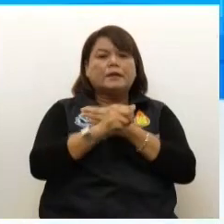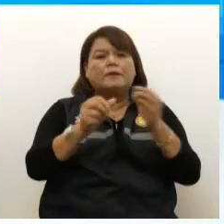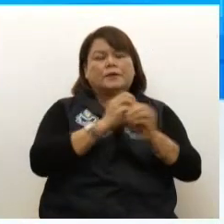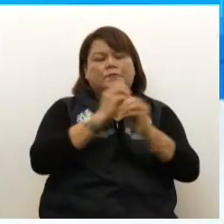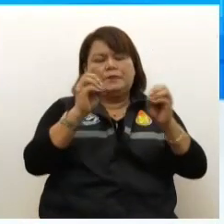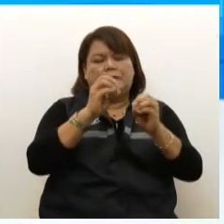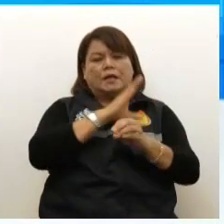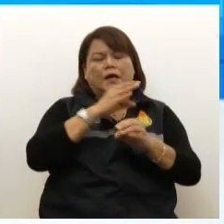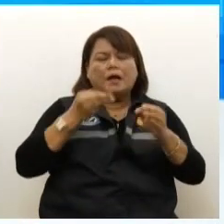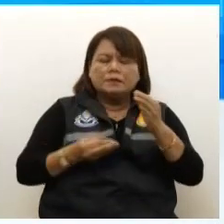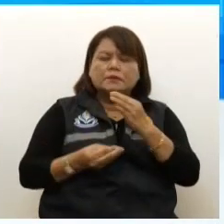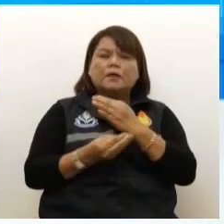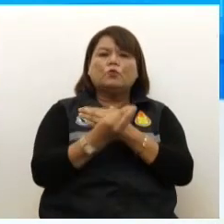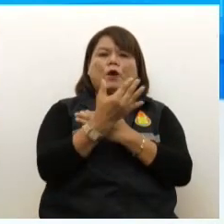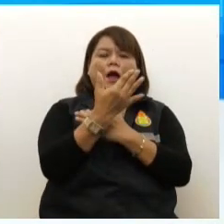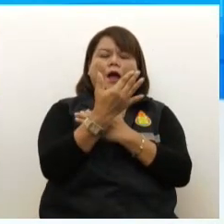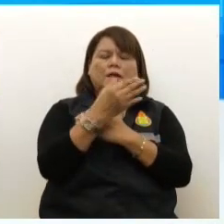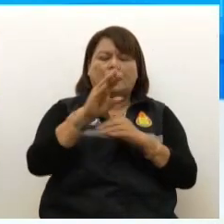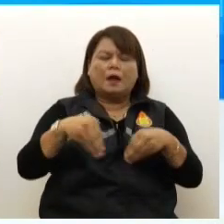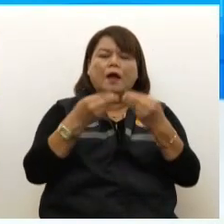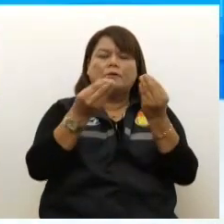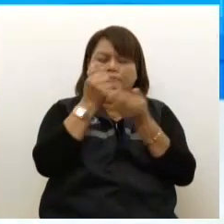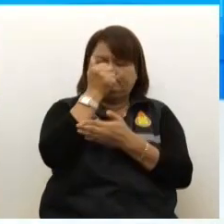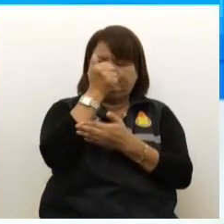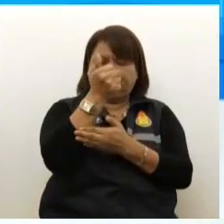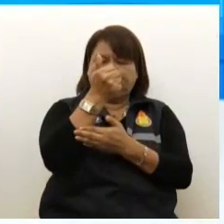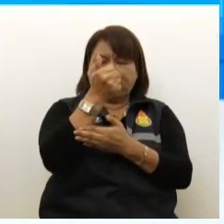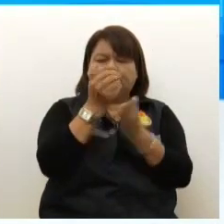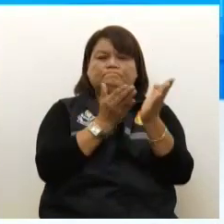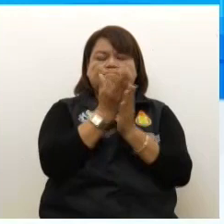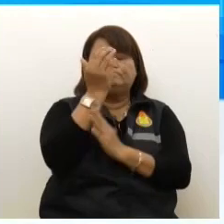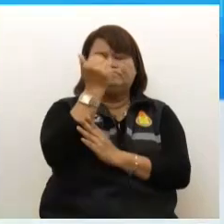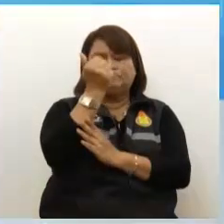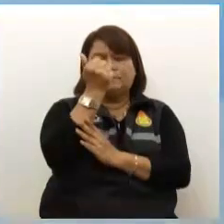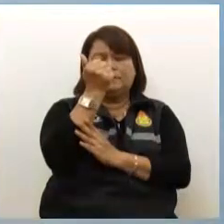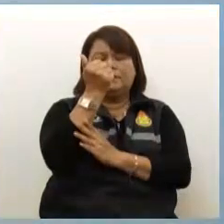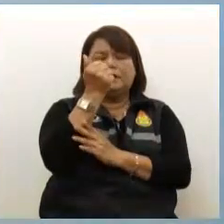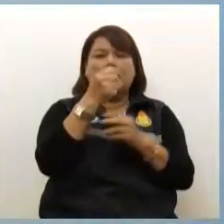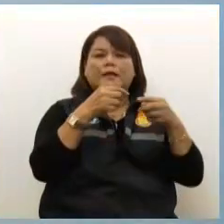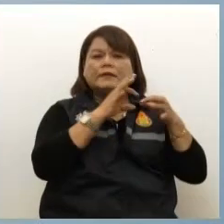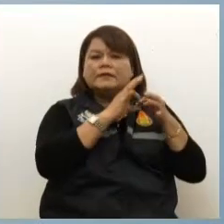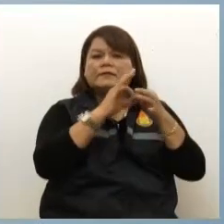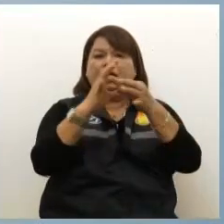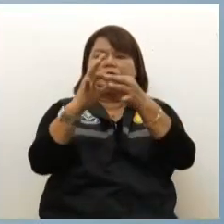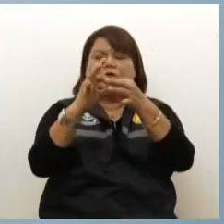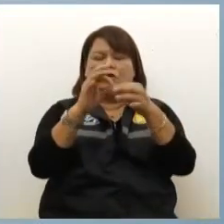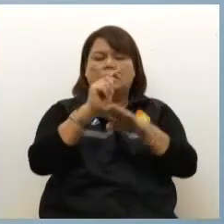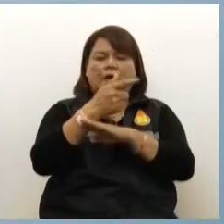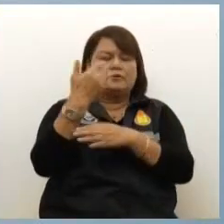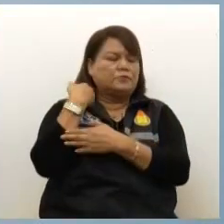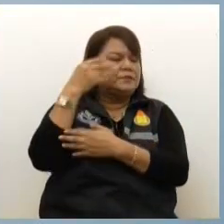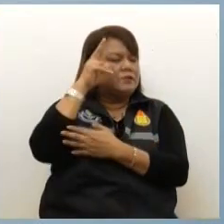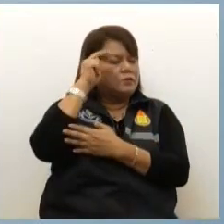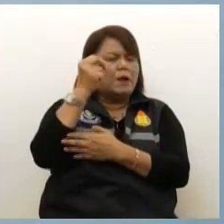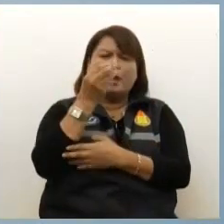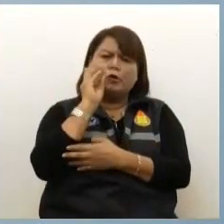สการสร้างคุณภาพและก็การสร้างประสิทธิภาพนะครับในการสานต่องานโดยมีนโยบายที่เราเร่งด่ว